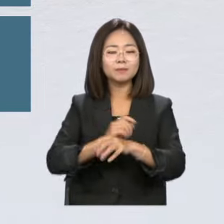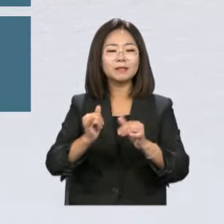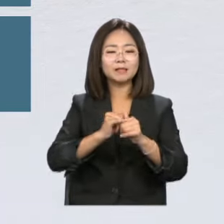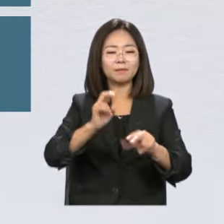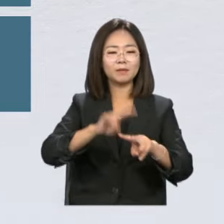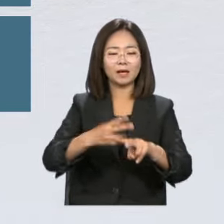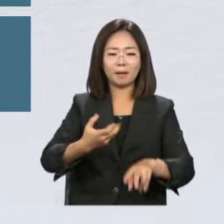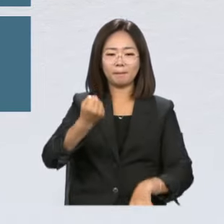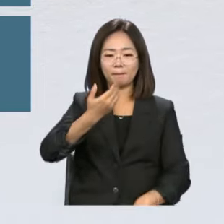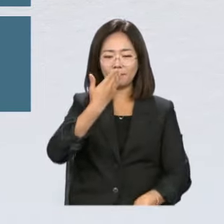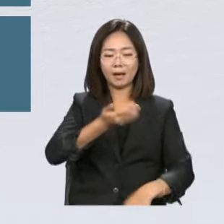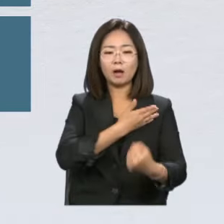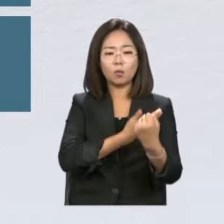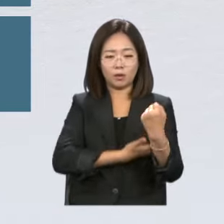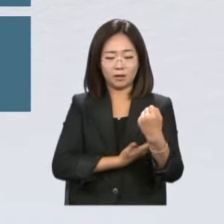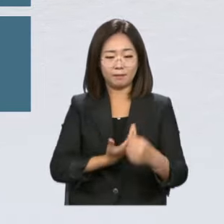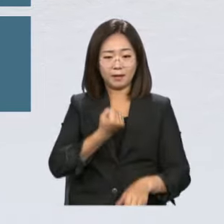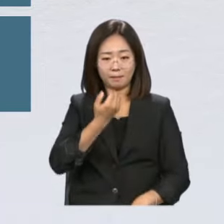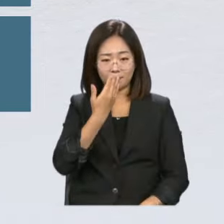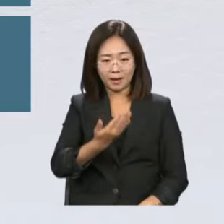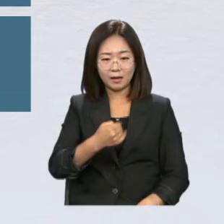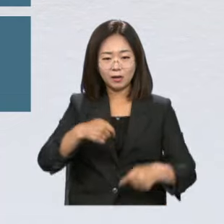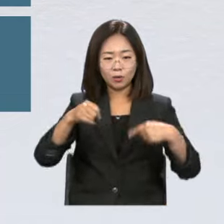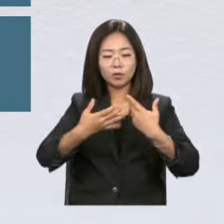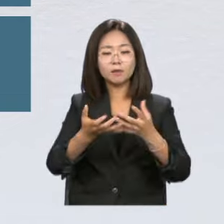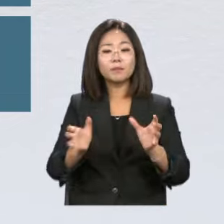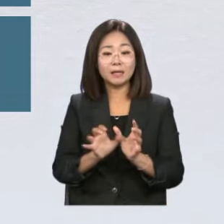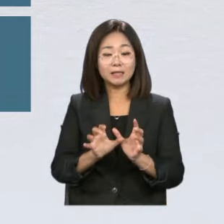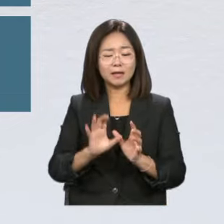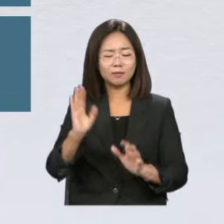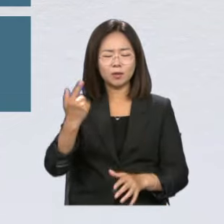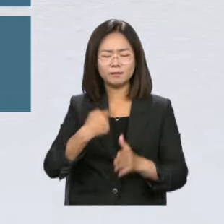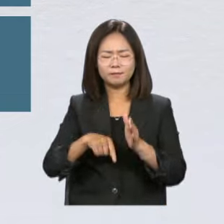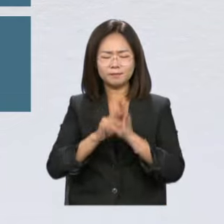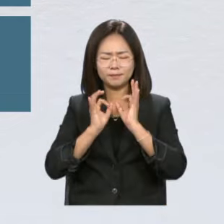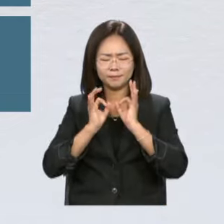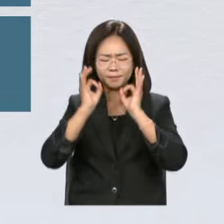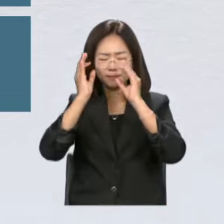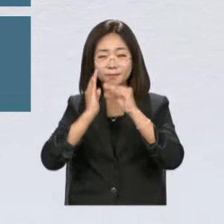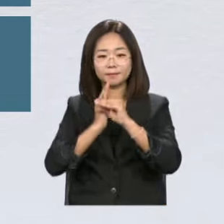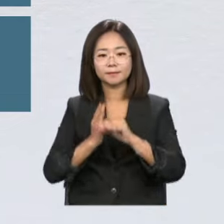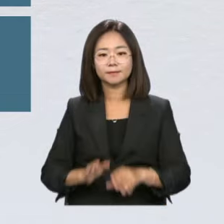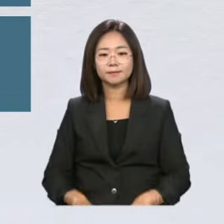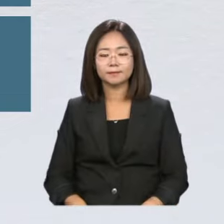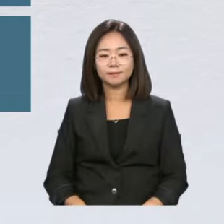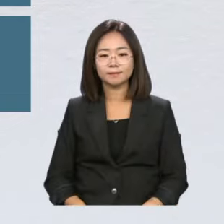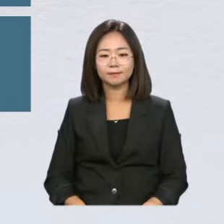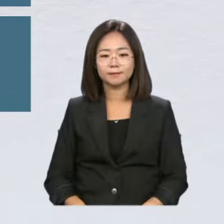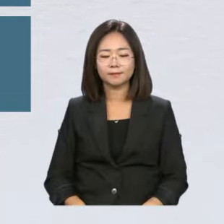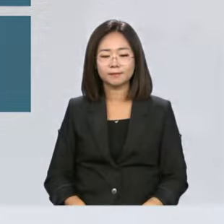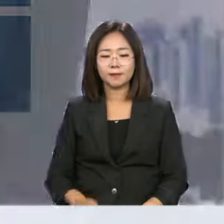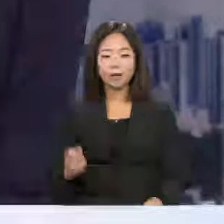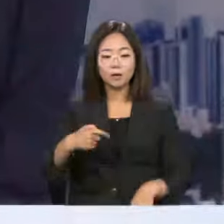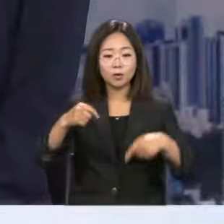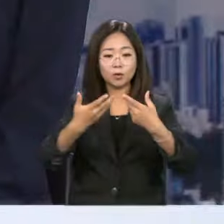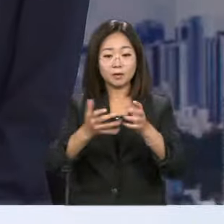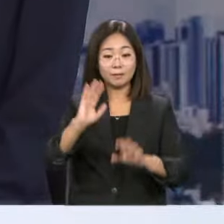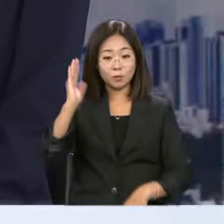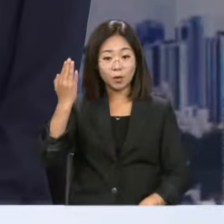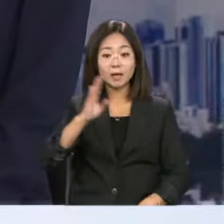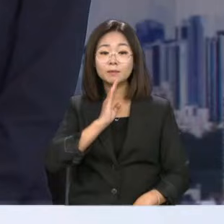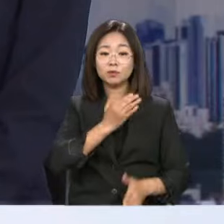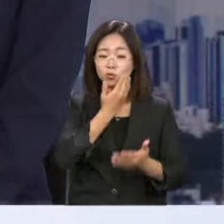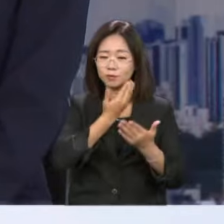자리도 맡을 수 있는 권한이 생긴만큼이 교섭 단체 구성에 굉장히 열을 올리고 있는 상황입니다네 말씀하신 것처럼 교섭단체 되는게